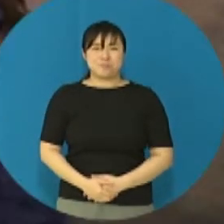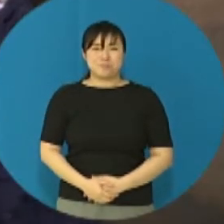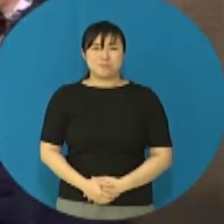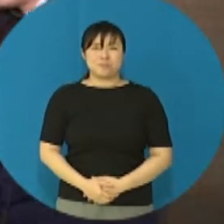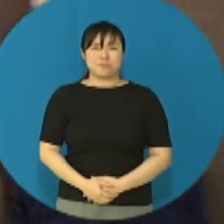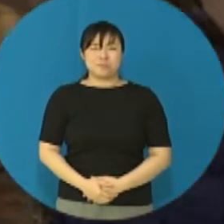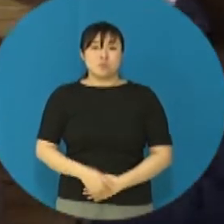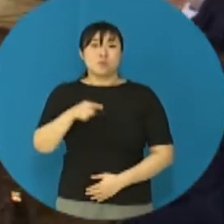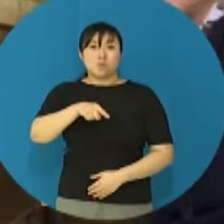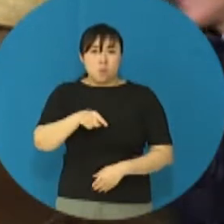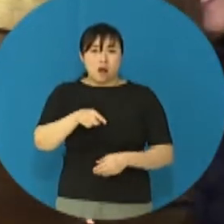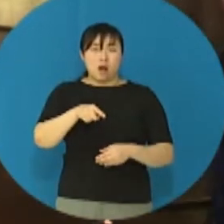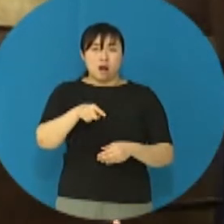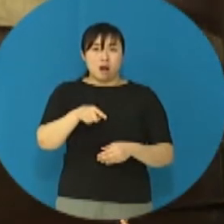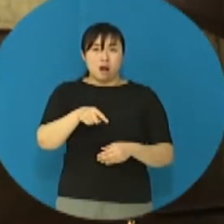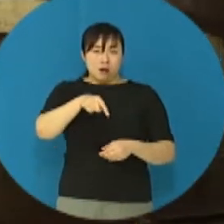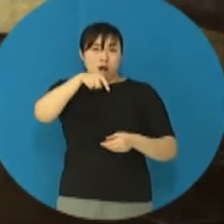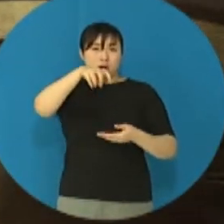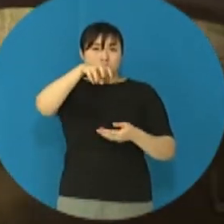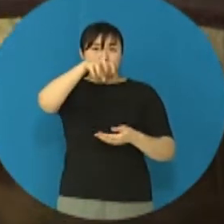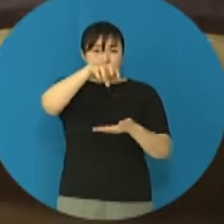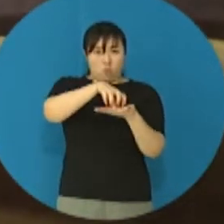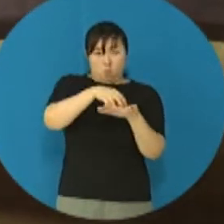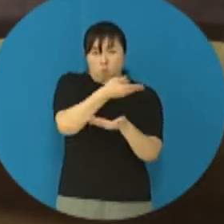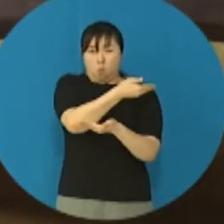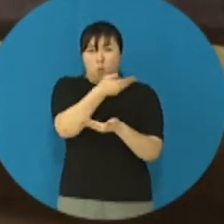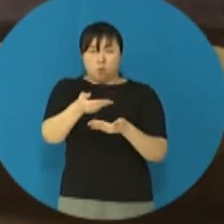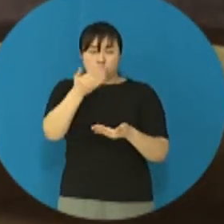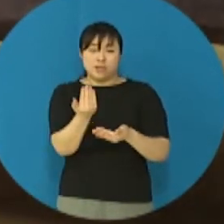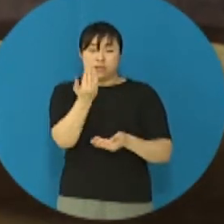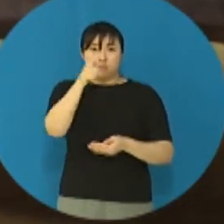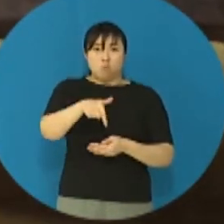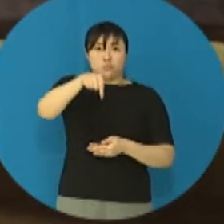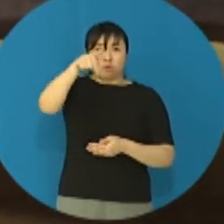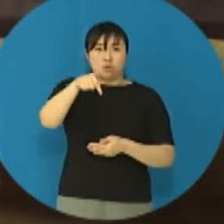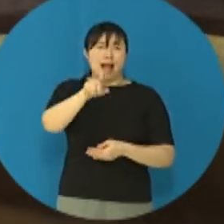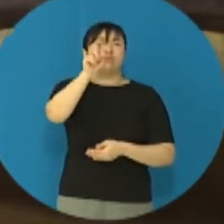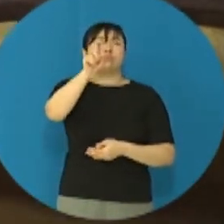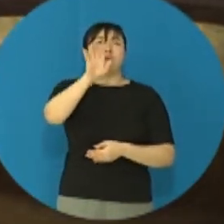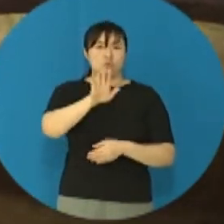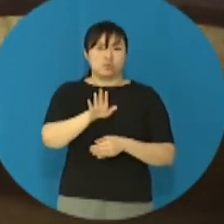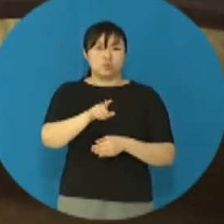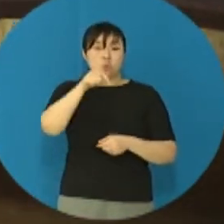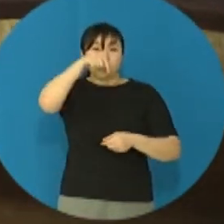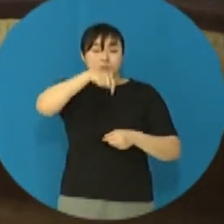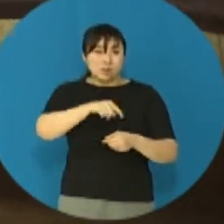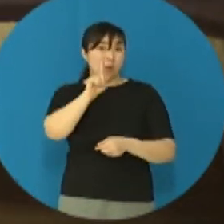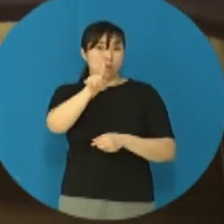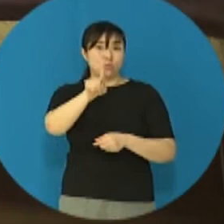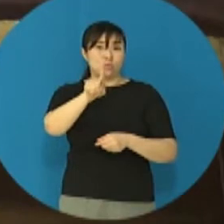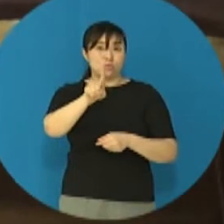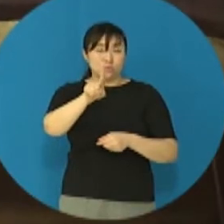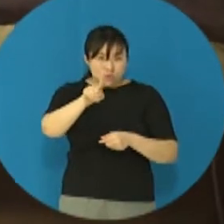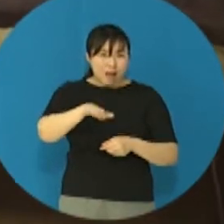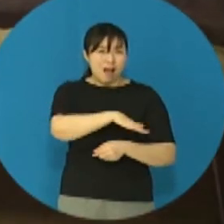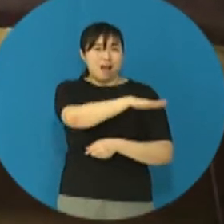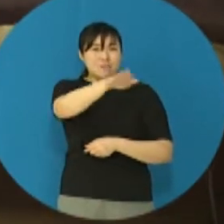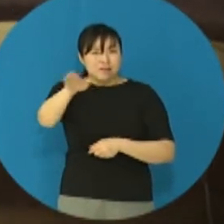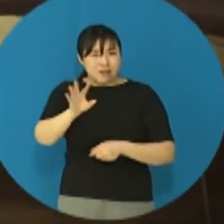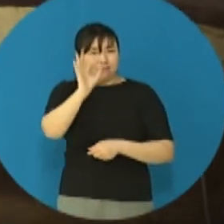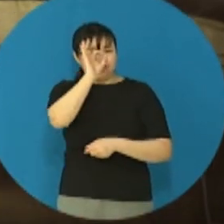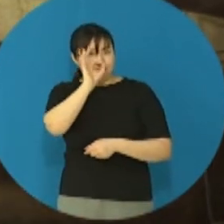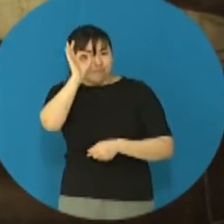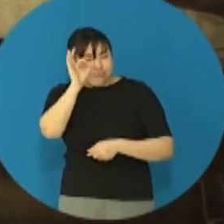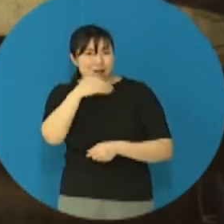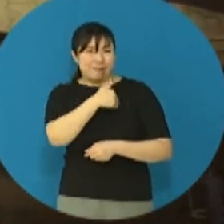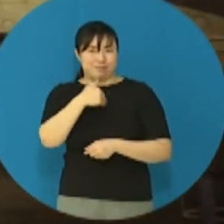汚水ポンプが10台設置されていますが、 10台、 そのうちの1台だけですね、 はい、 運転してた当